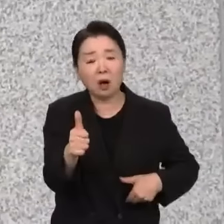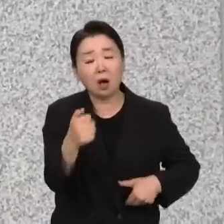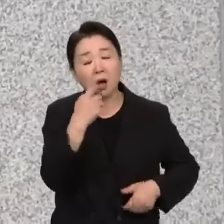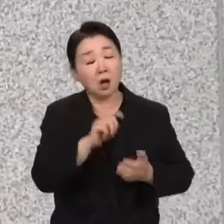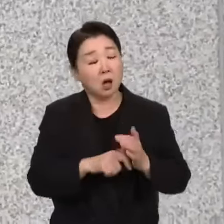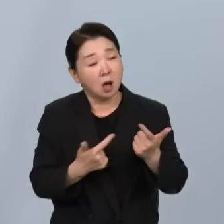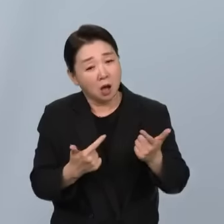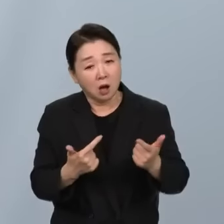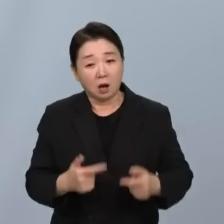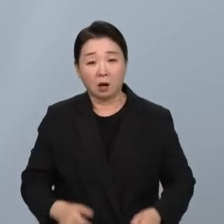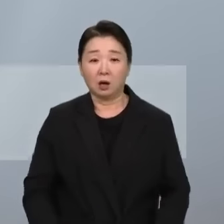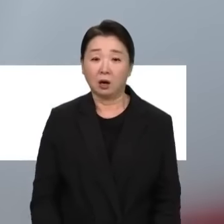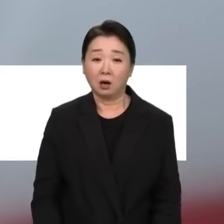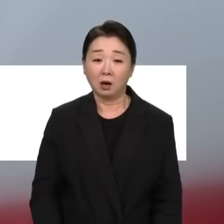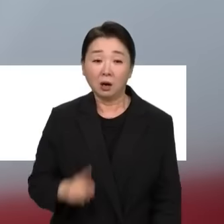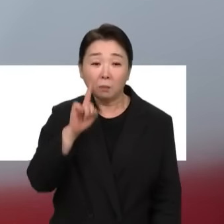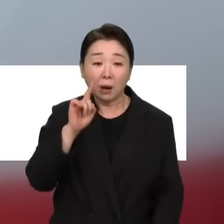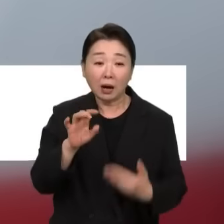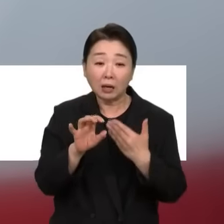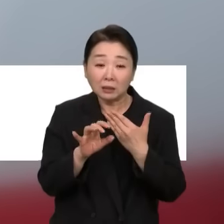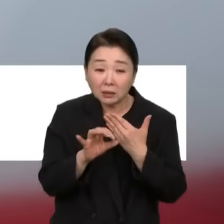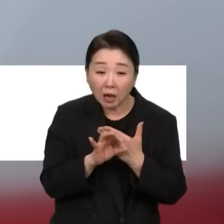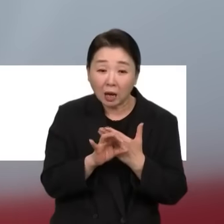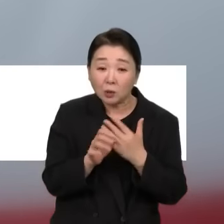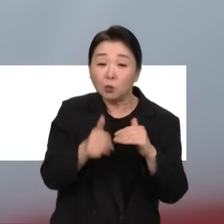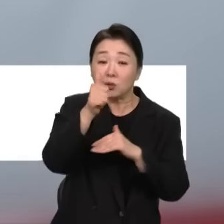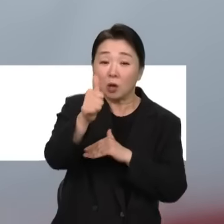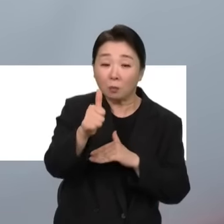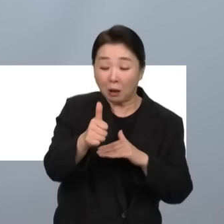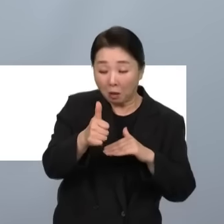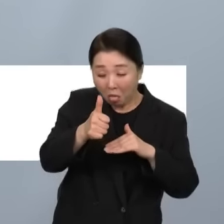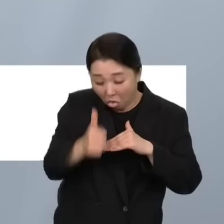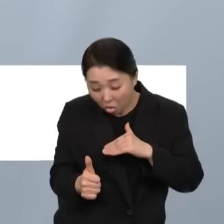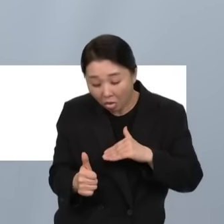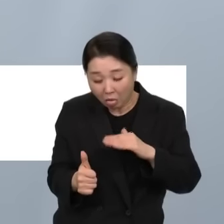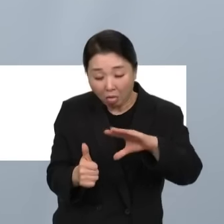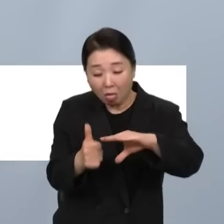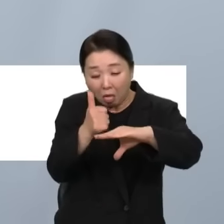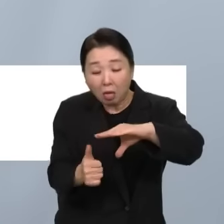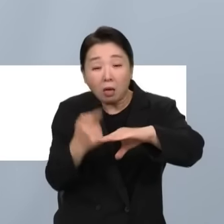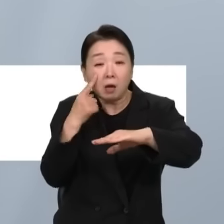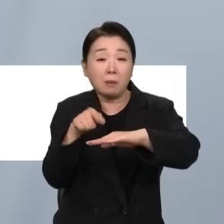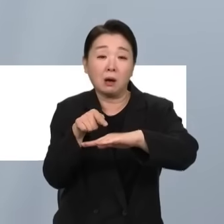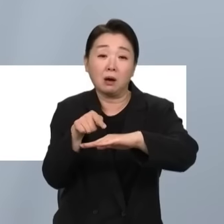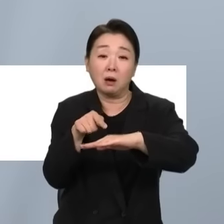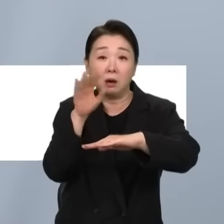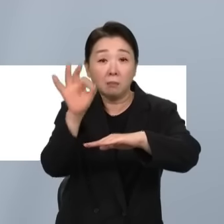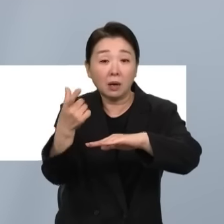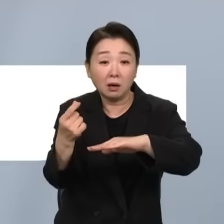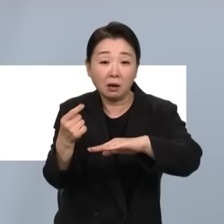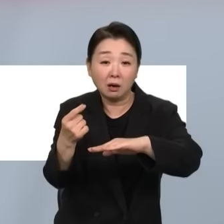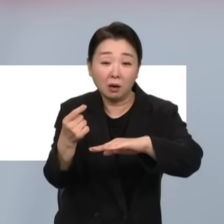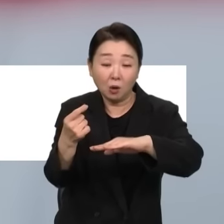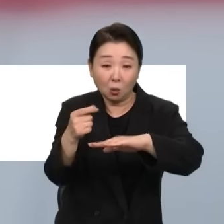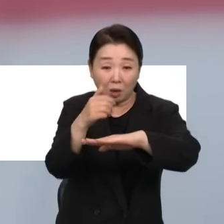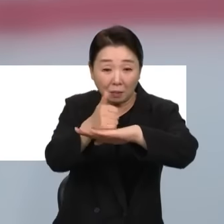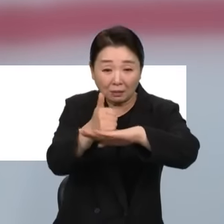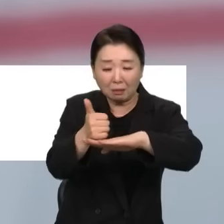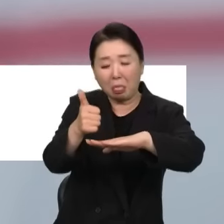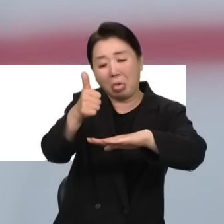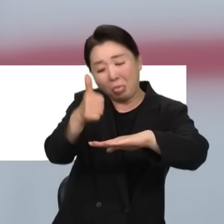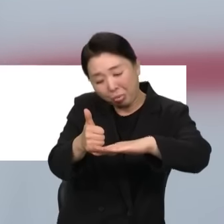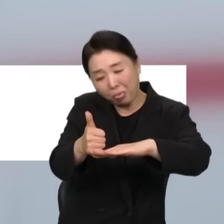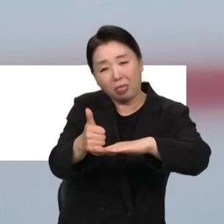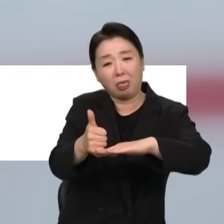않습니다. 만약 뛰지 않고 바로 밑으로 떨어진다면 보시는 것처럼 이 매트의